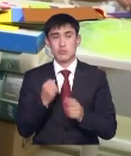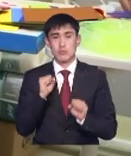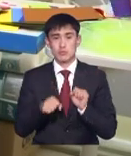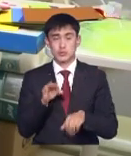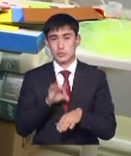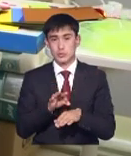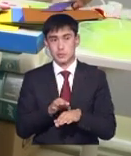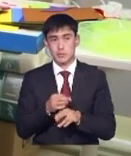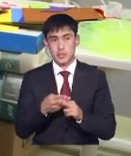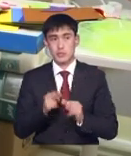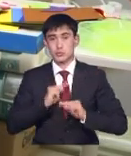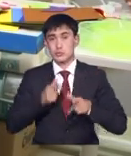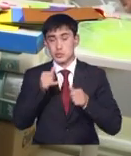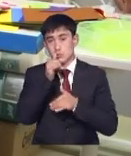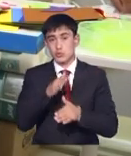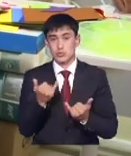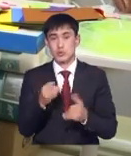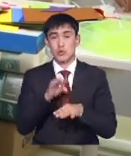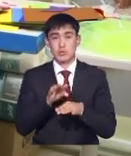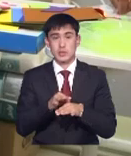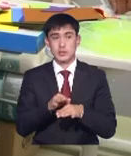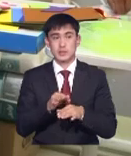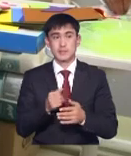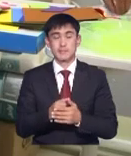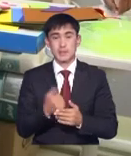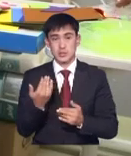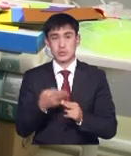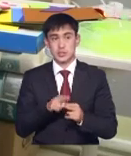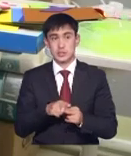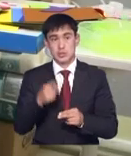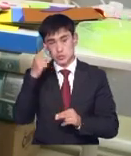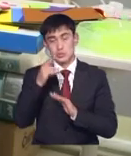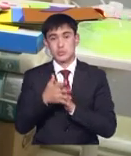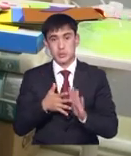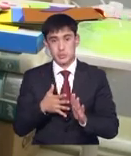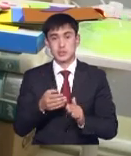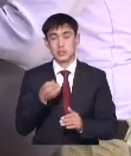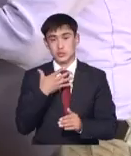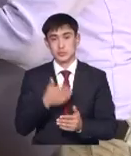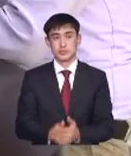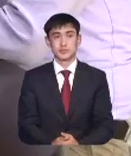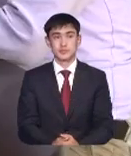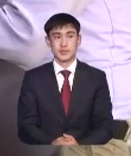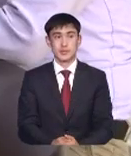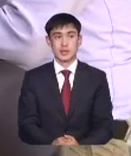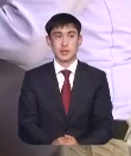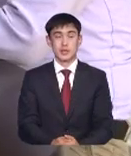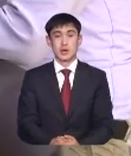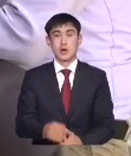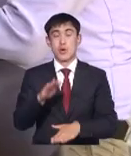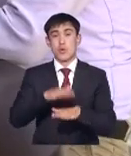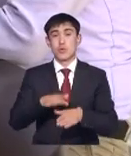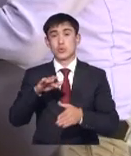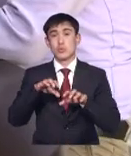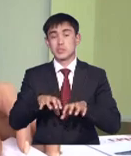біз өсіп міне жұмысқа шыға алмай қалды, бүгін ауырып балам ауырып қалды деп. Сол кезде бұл кісі түсінікпен қарайды, сонысы жақсы. Бір айта кетері, қор төрағасы